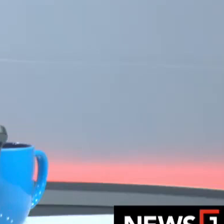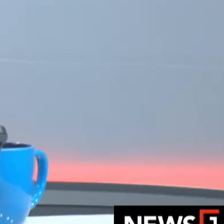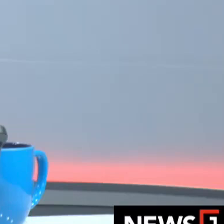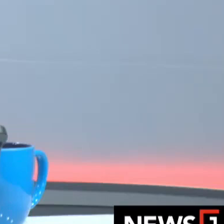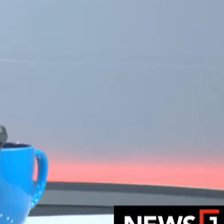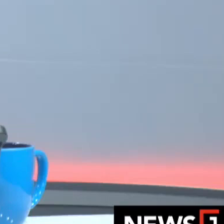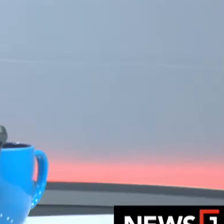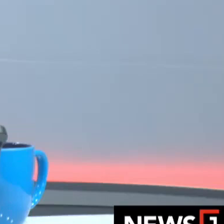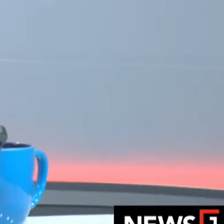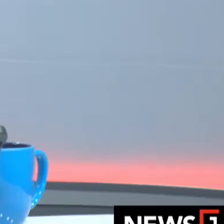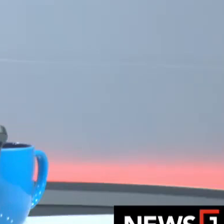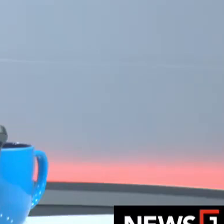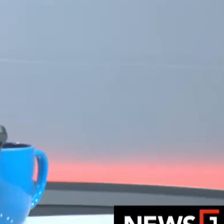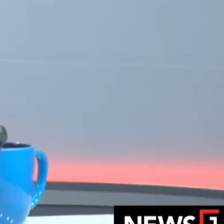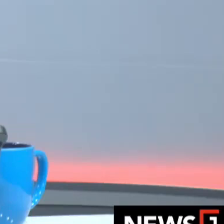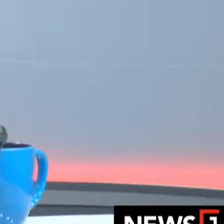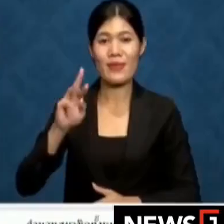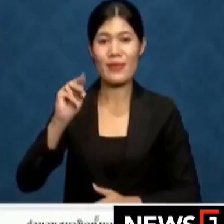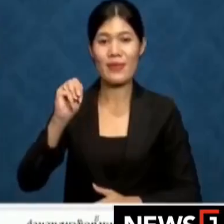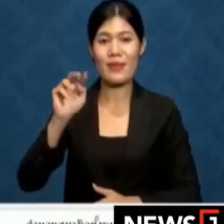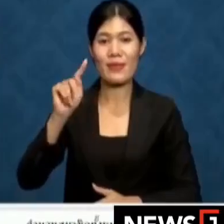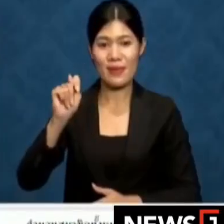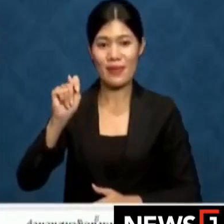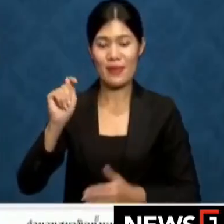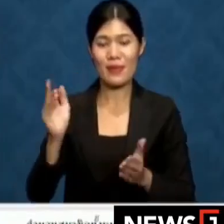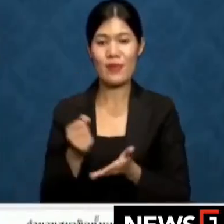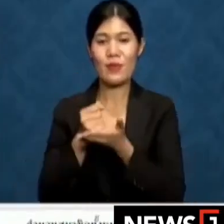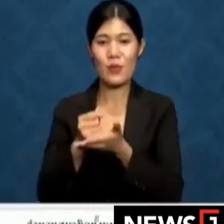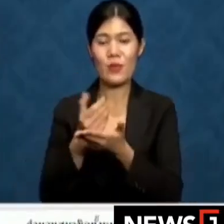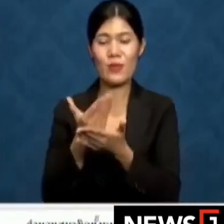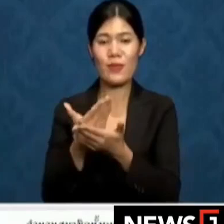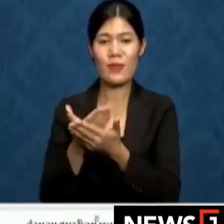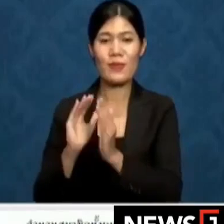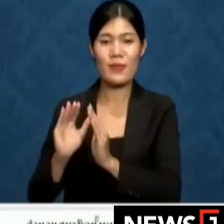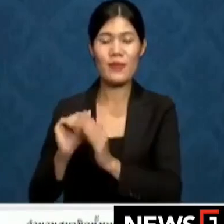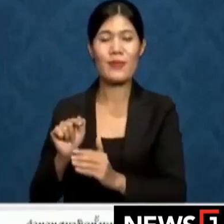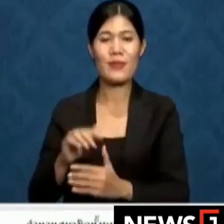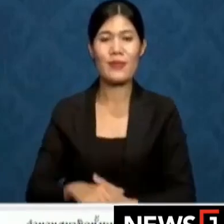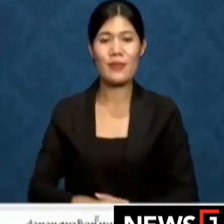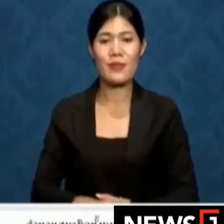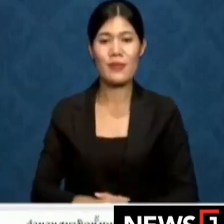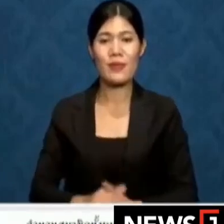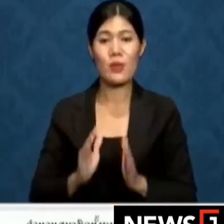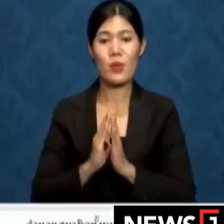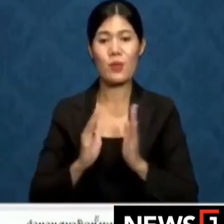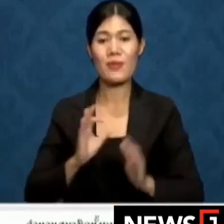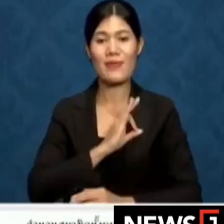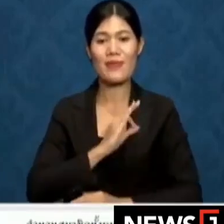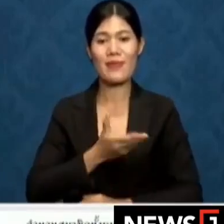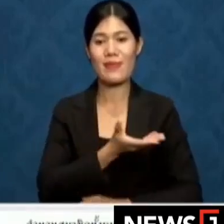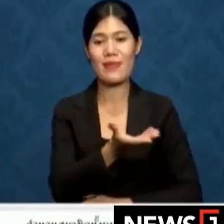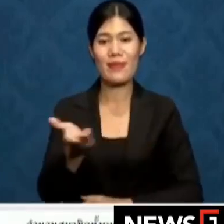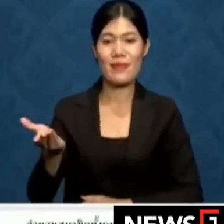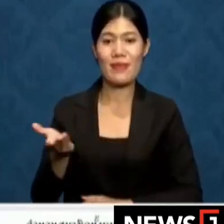ประชุมสภาผู้แทนราษฎรสมัยวิสามัญเพื่อพิจารณาร่างพ.ร.บงบประมาณรายจ่ายประจำปีงบประมาณ 2000 68วัน